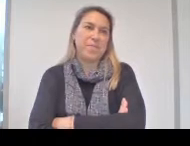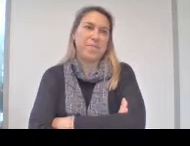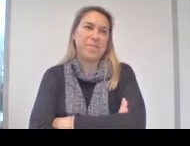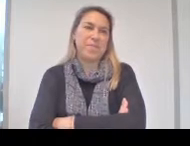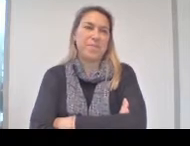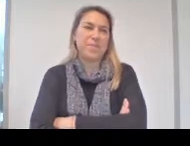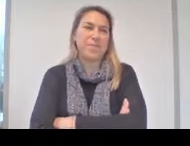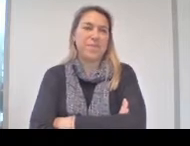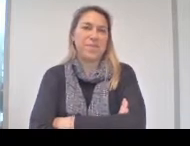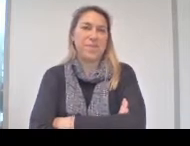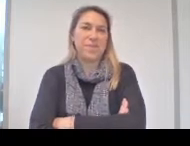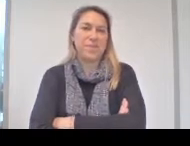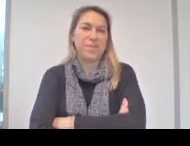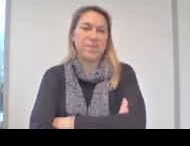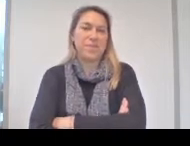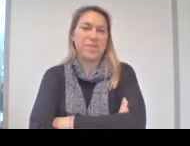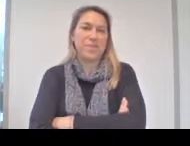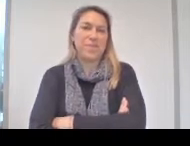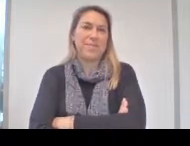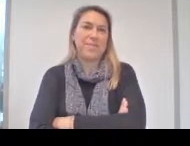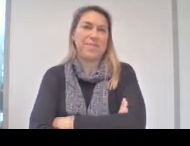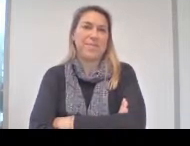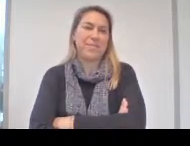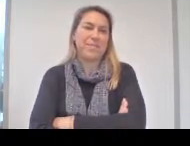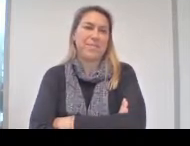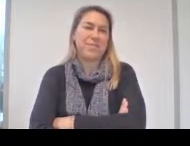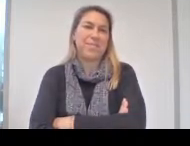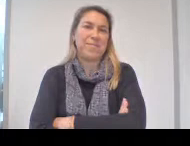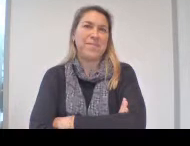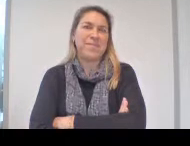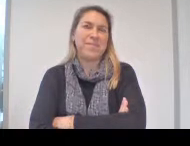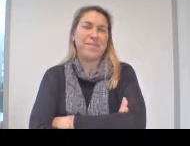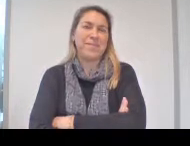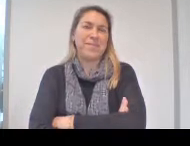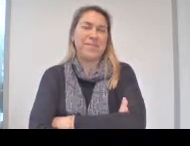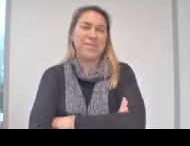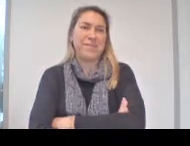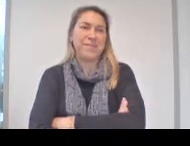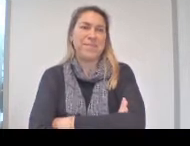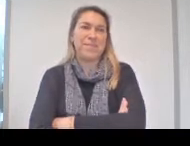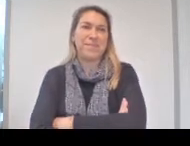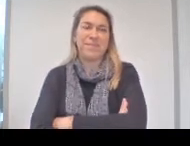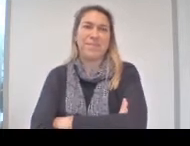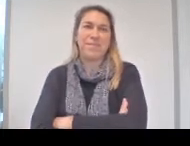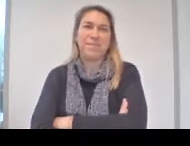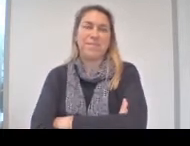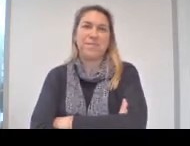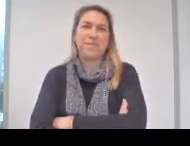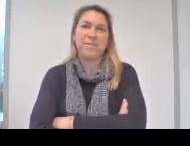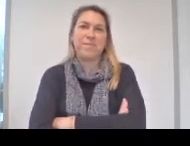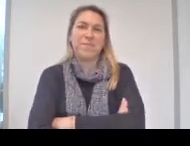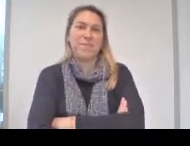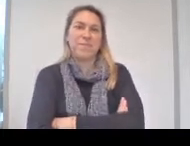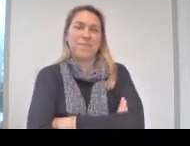exigences particulières. Donc, il ne faut pas se louper. Donc, il faut produire un niveau de qualité qui soit toujours la plus constante possible.